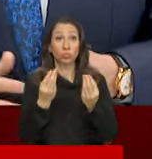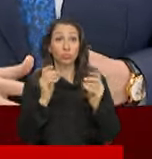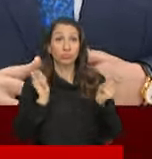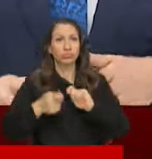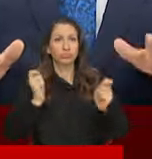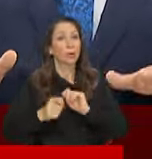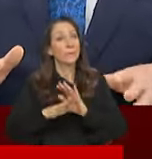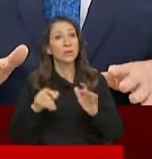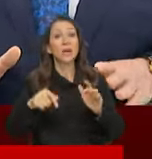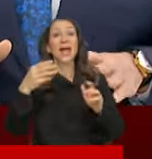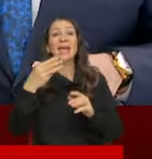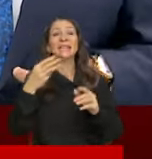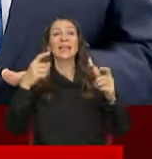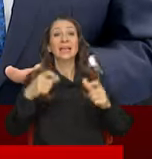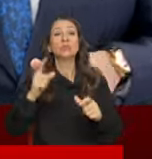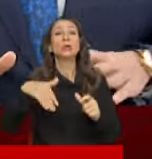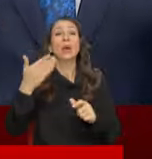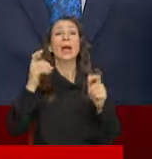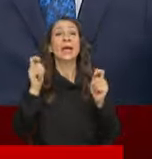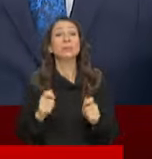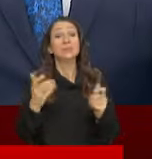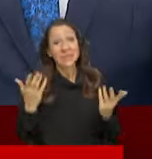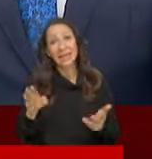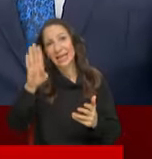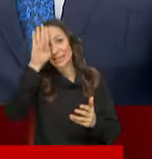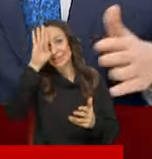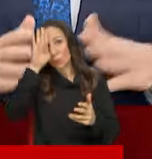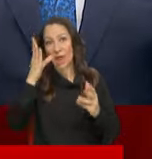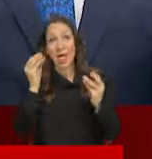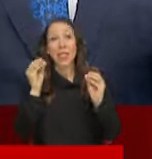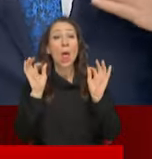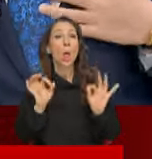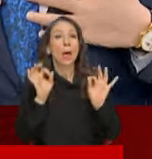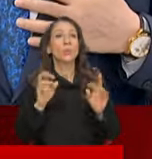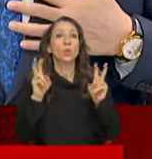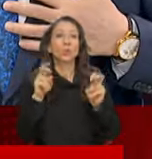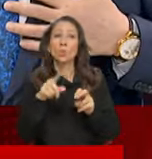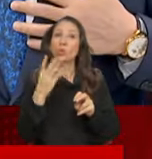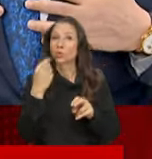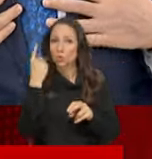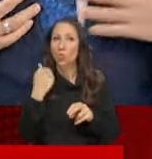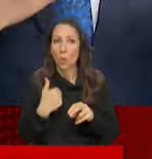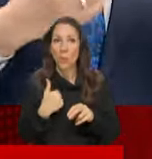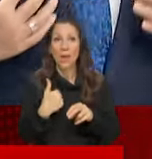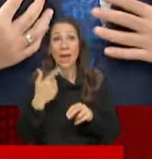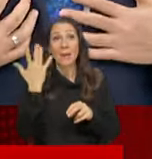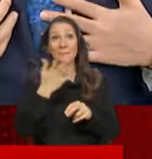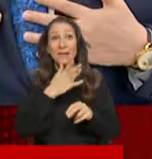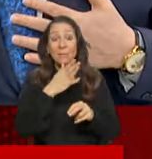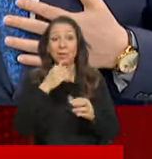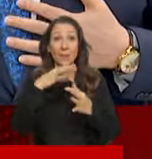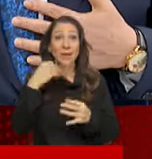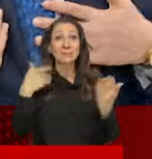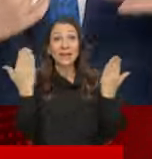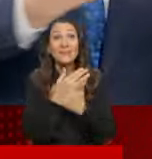ettik şu anda Esenlerde bundan sonra yapacağımız ki İstanbul'da da şu anda en Hayati konunun ben bu olduğunu düşünüyorum Eğer bilim adamları bizi